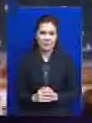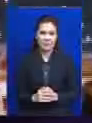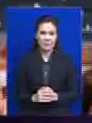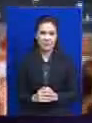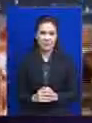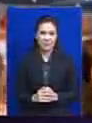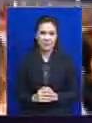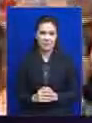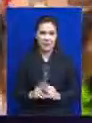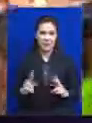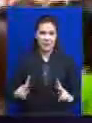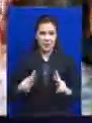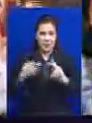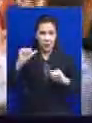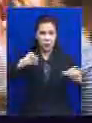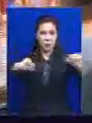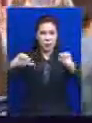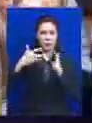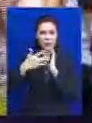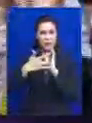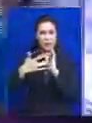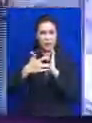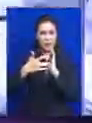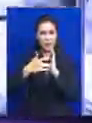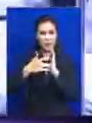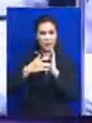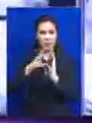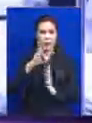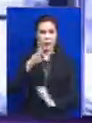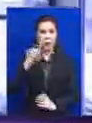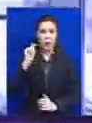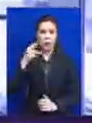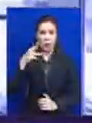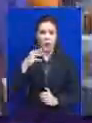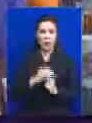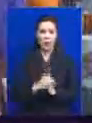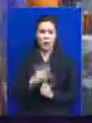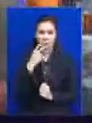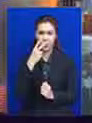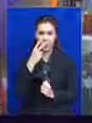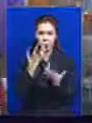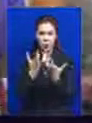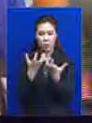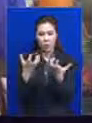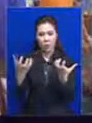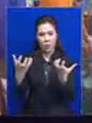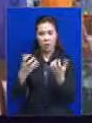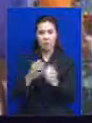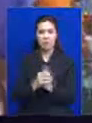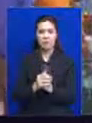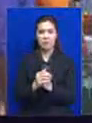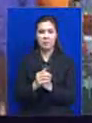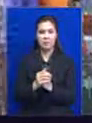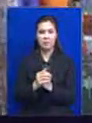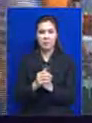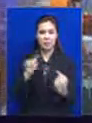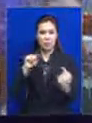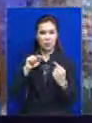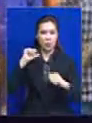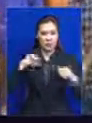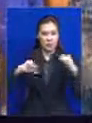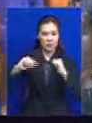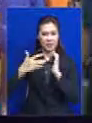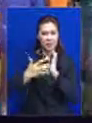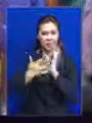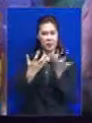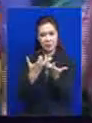หลังจากที่กระทรวงวิทยาศาสตร์และเทคโนโลยีหรือวท.เปิดตัวคูปองวิทย์เพื่อโอท็อปเพื่อยกระดับผลิตภัณฑ์โอท็อปด้วยวิทยาศาสตร์เทคโนโล